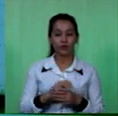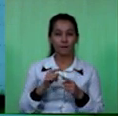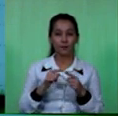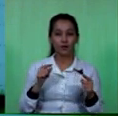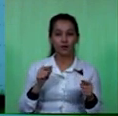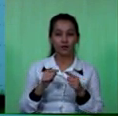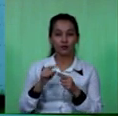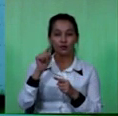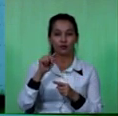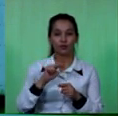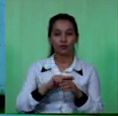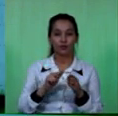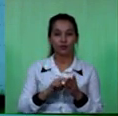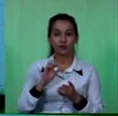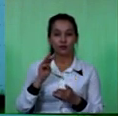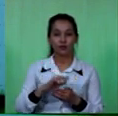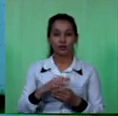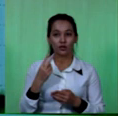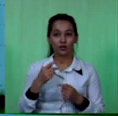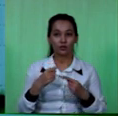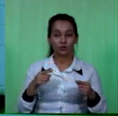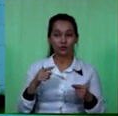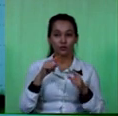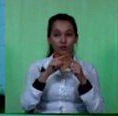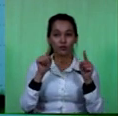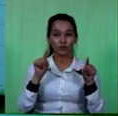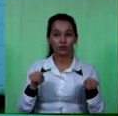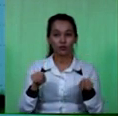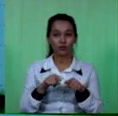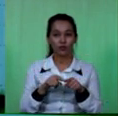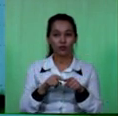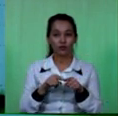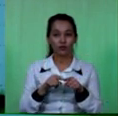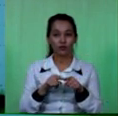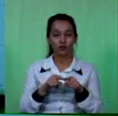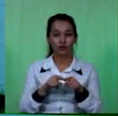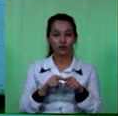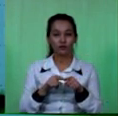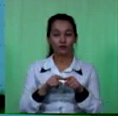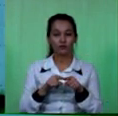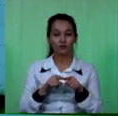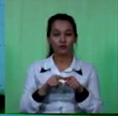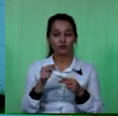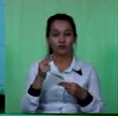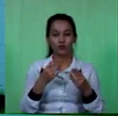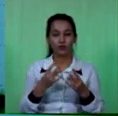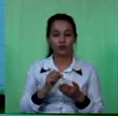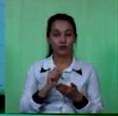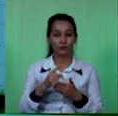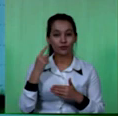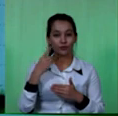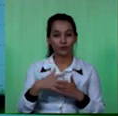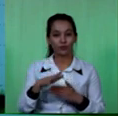Perimetri 18 cm bo'lgan ikkita turlicha to'g'ri to'rtburchak chizing. Topshirig'im tushunarli bo'lgan